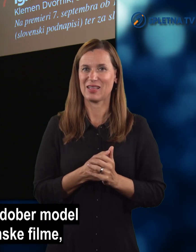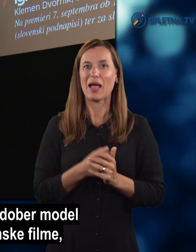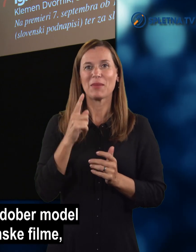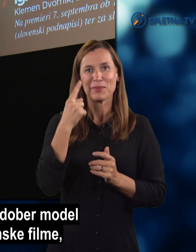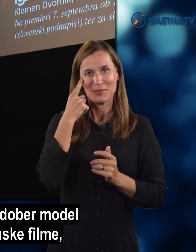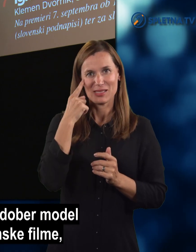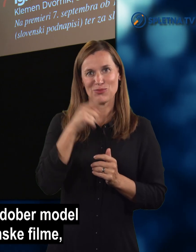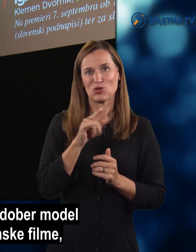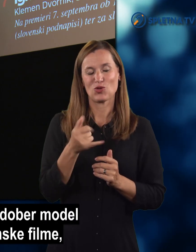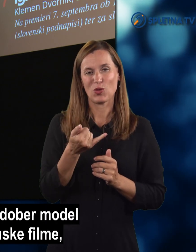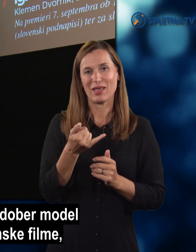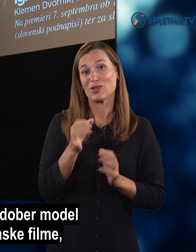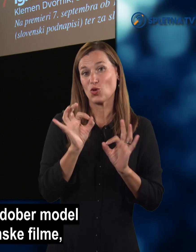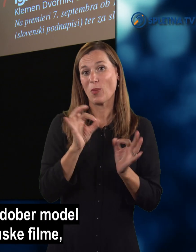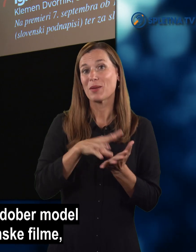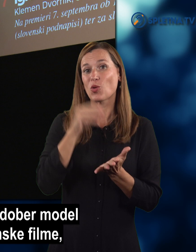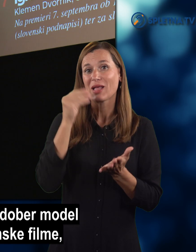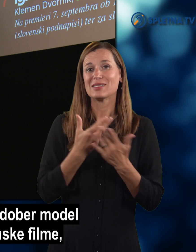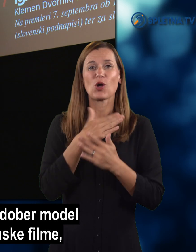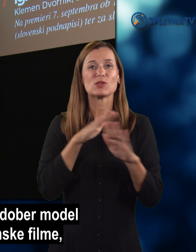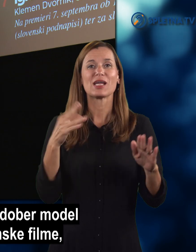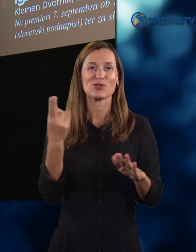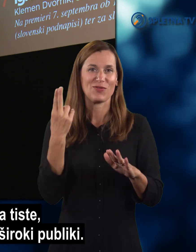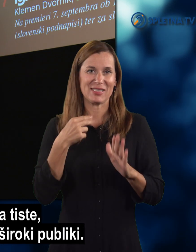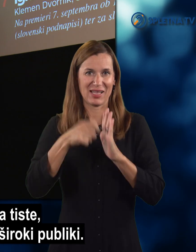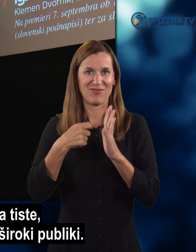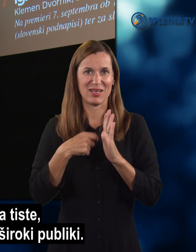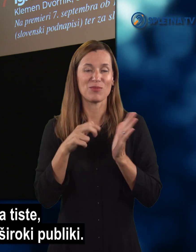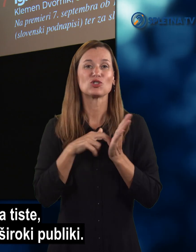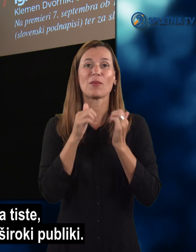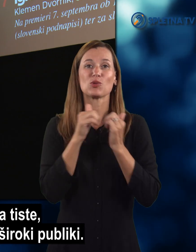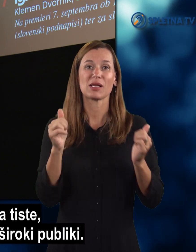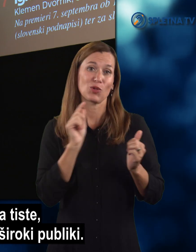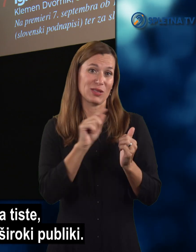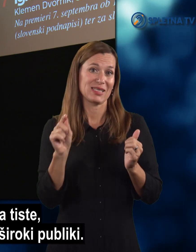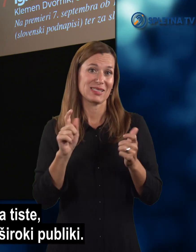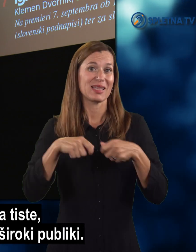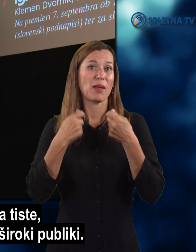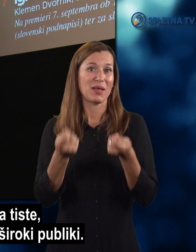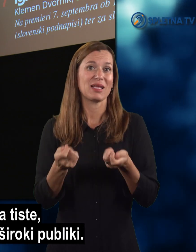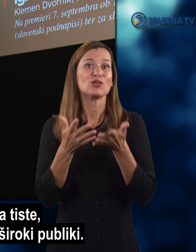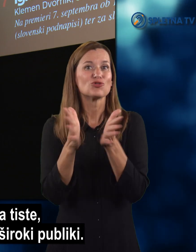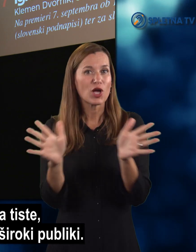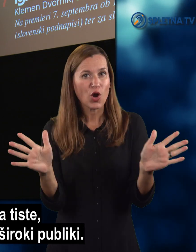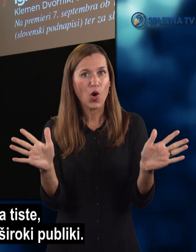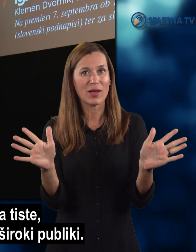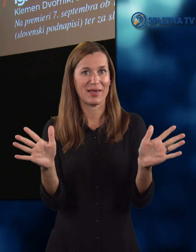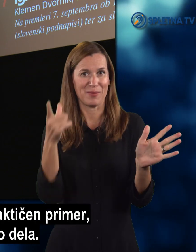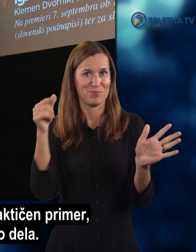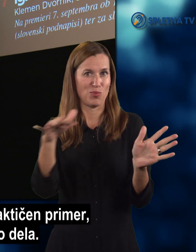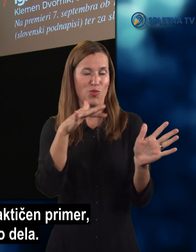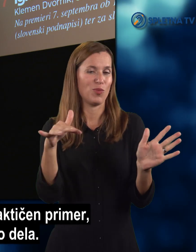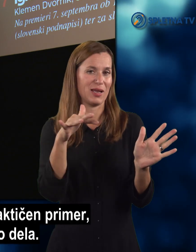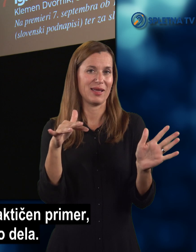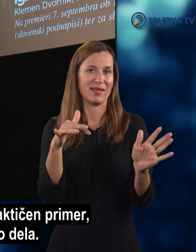Tako pa mislim pa, da je to v resnici dober model za vse slovenske filme, posebej tiste, ki so namenjeni široko publiki,